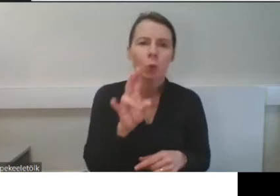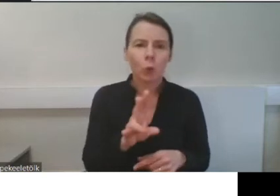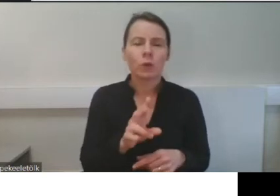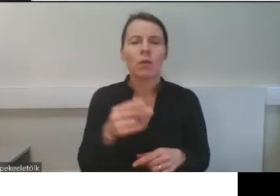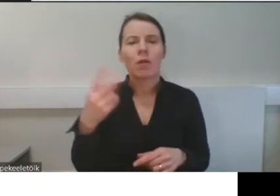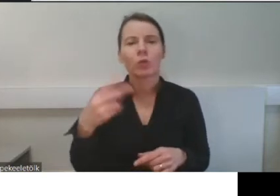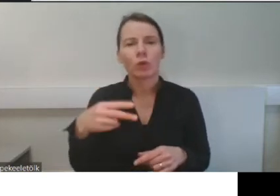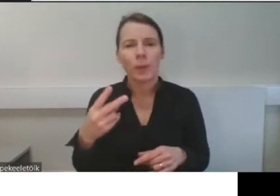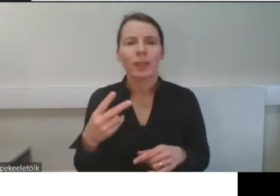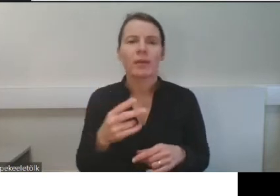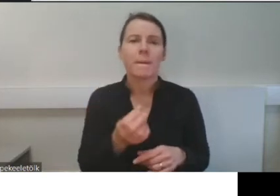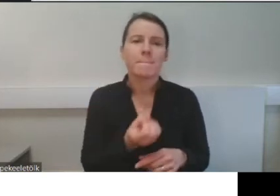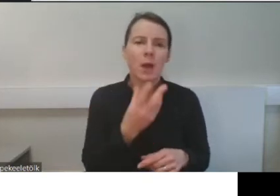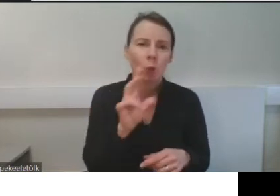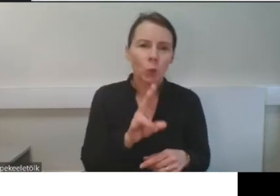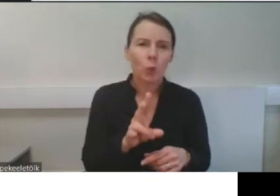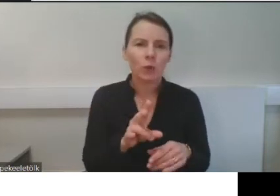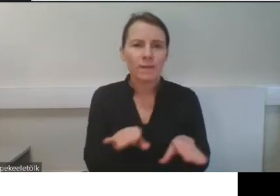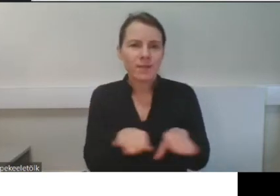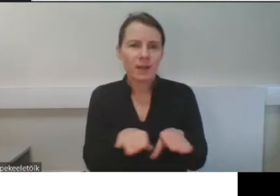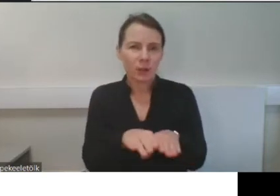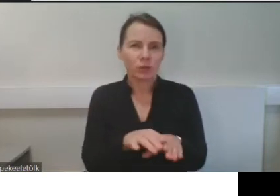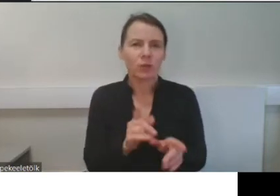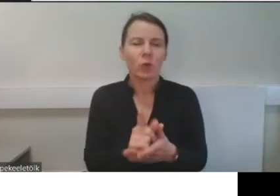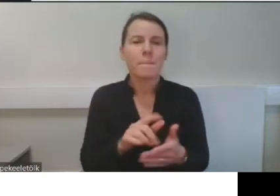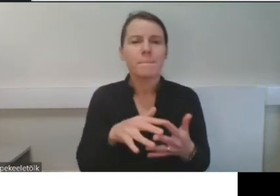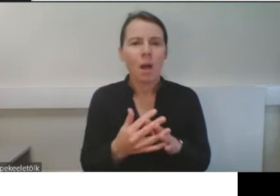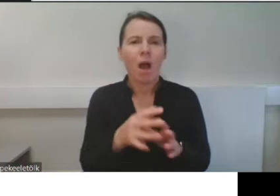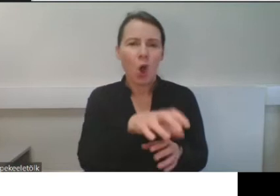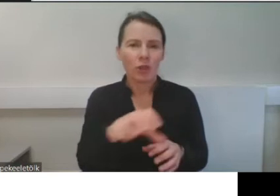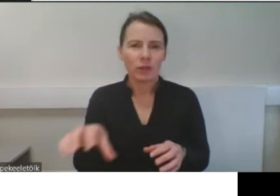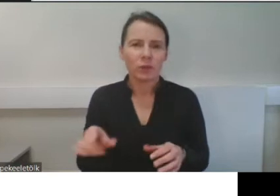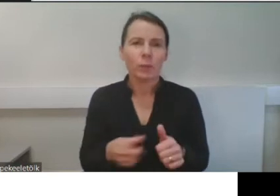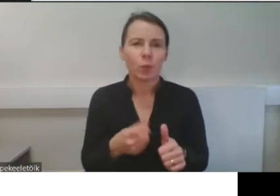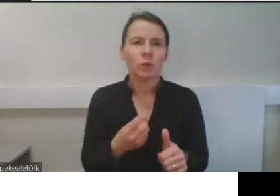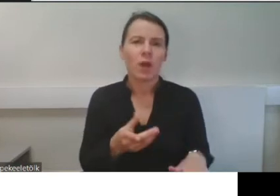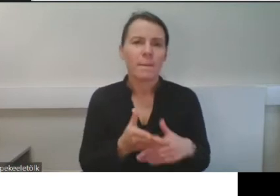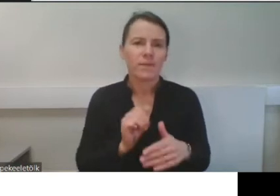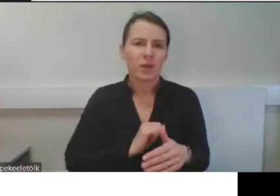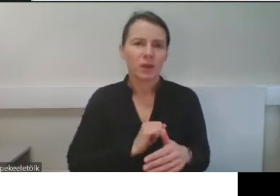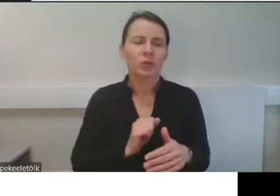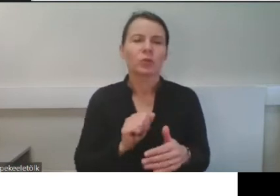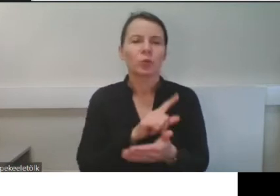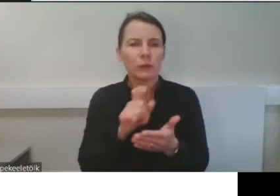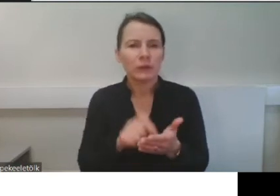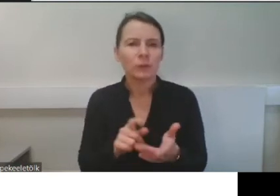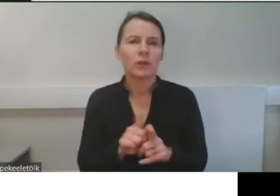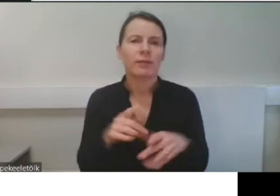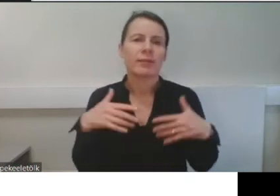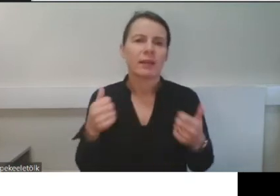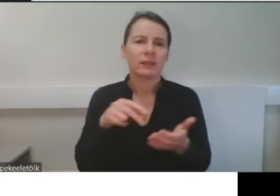detailsuse andmeid, nagu oleks vajalik. Ja STAR on siis